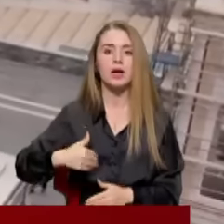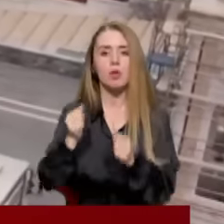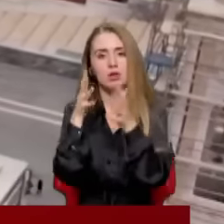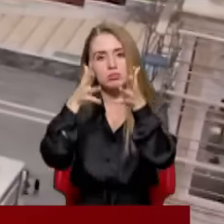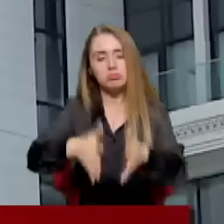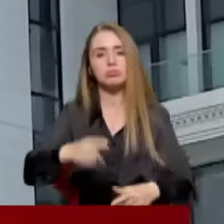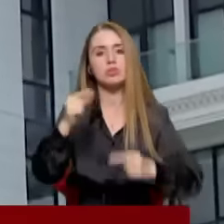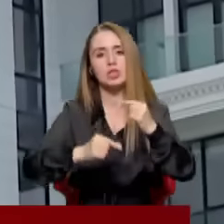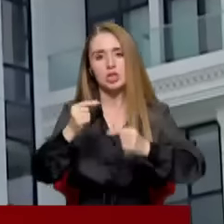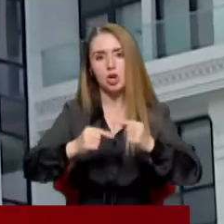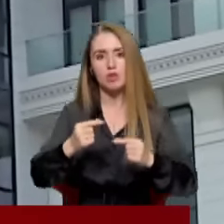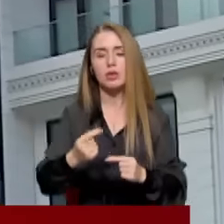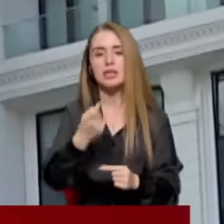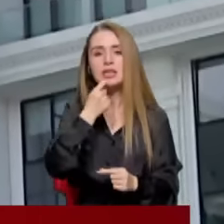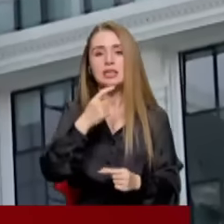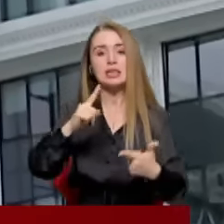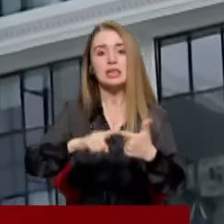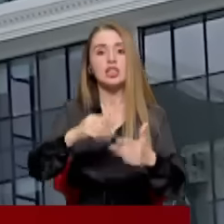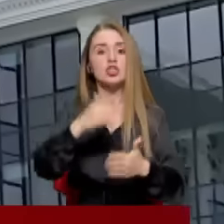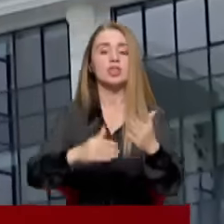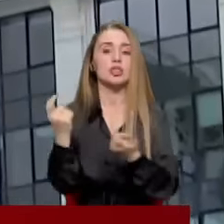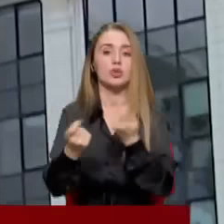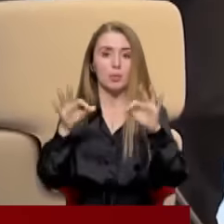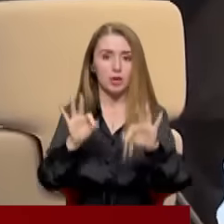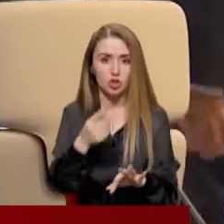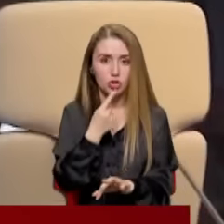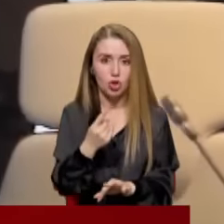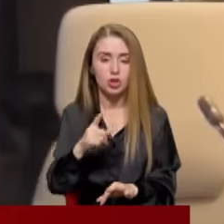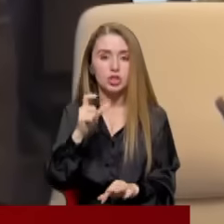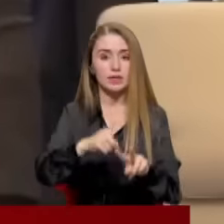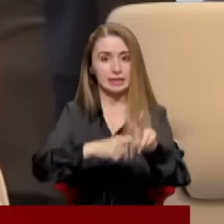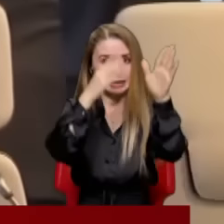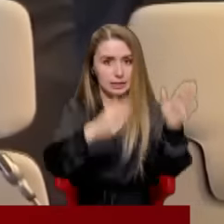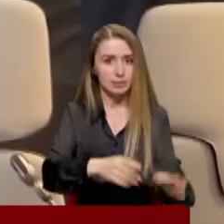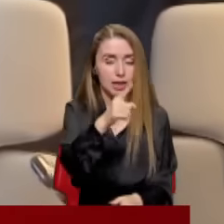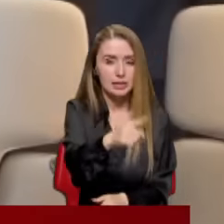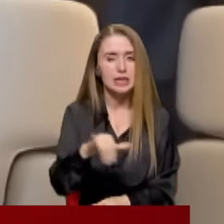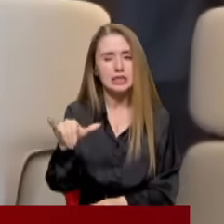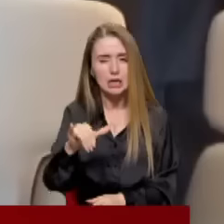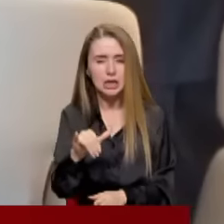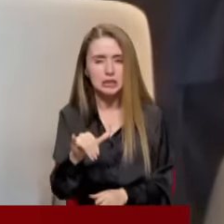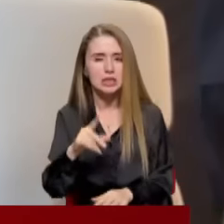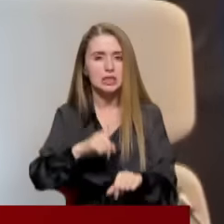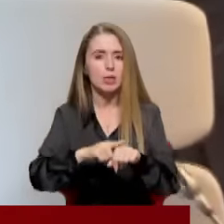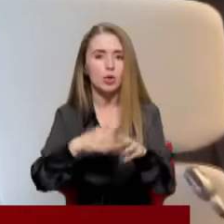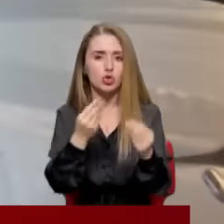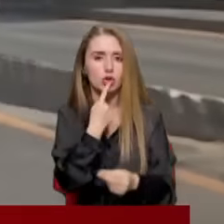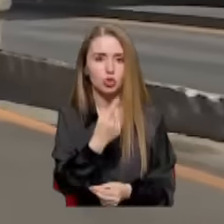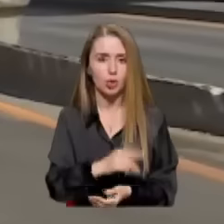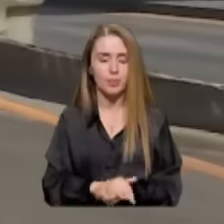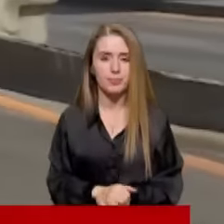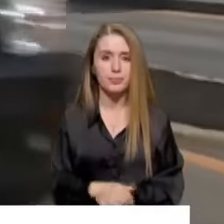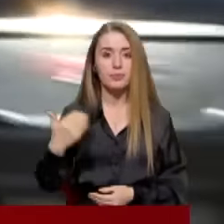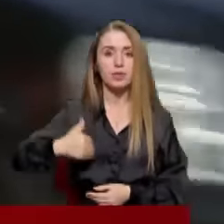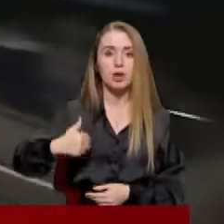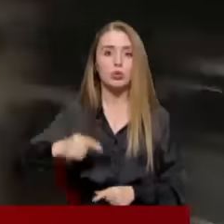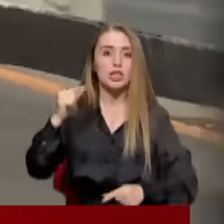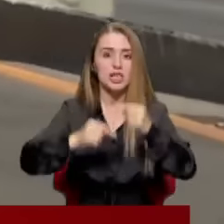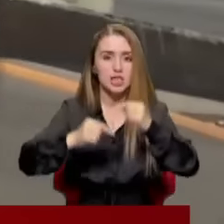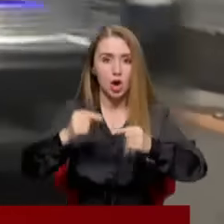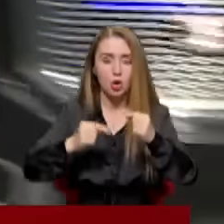harcamalarında tasarruf yılın ikinci yarısında devreye alınacak dedi. Cevdet Yılmaz ise yakın bir gelecekte ifadesini kullandı. Kamuda